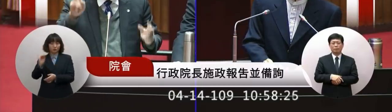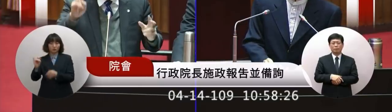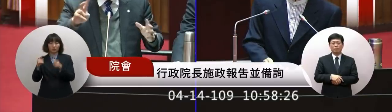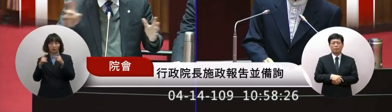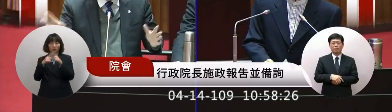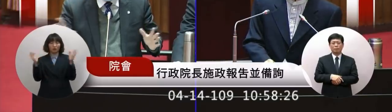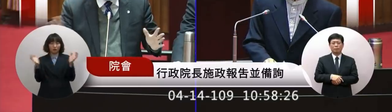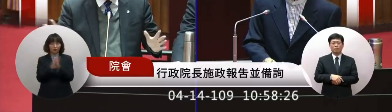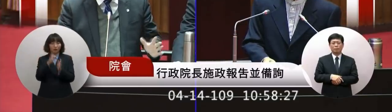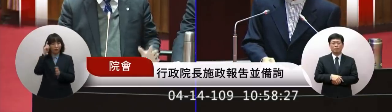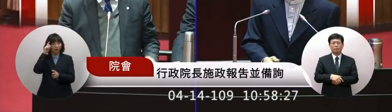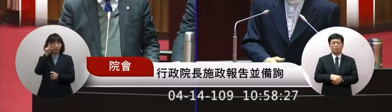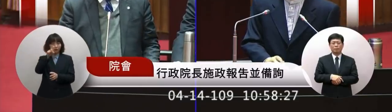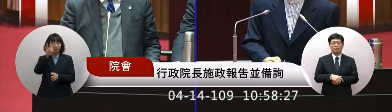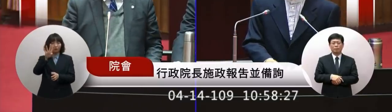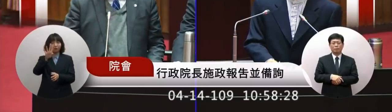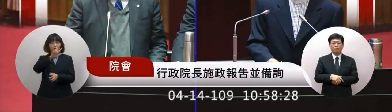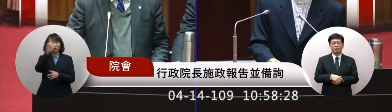14天能干都罢。